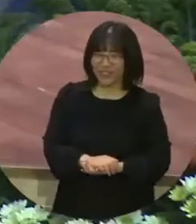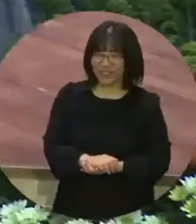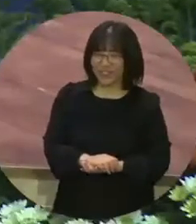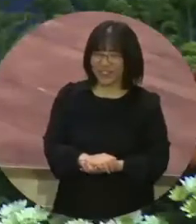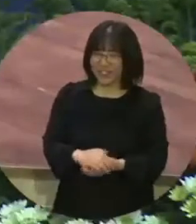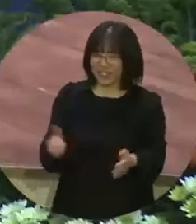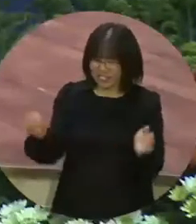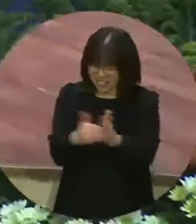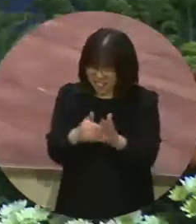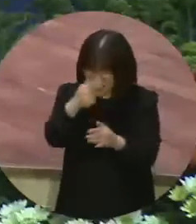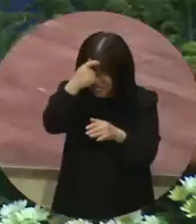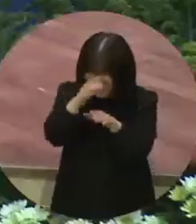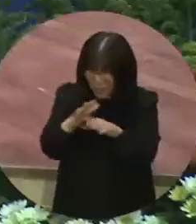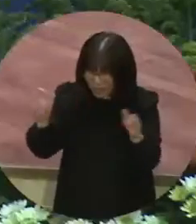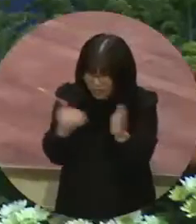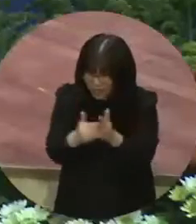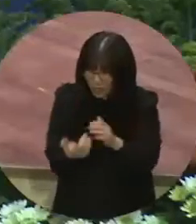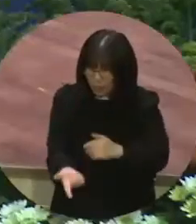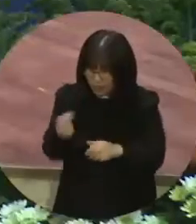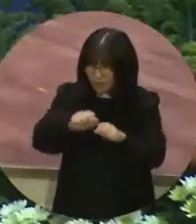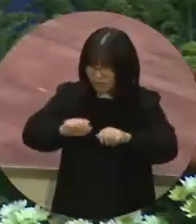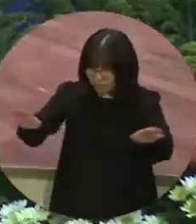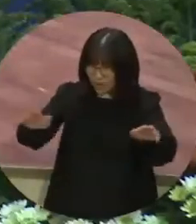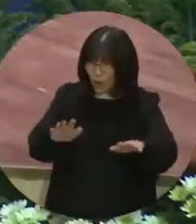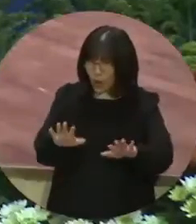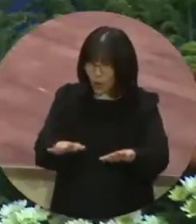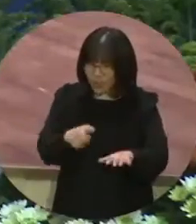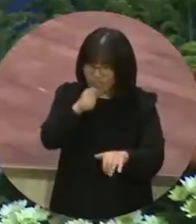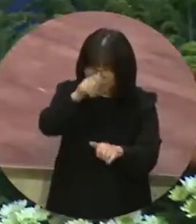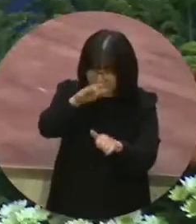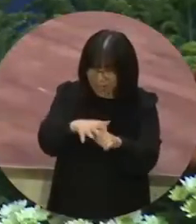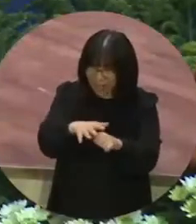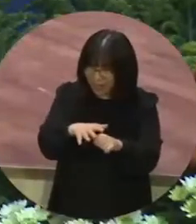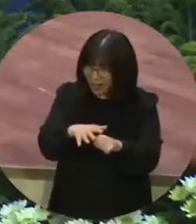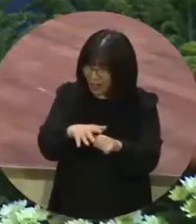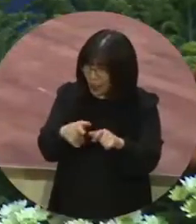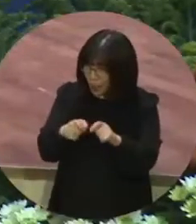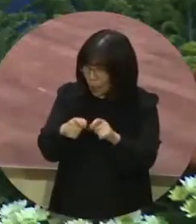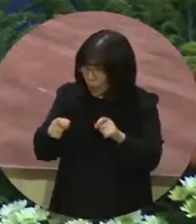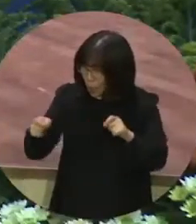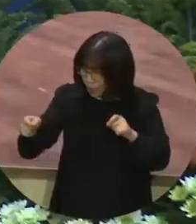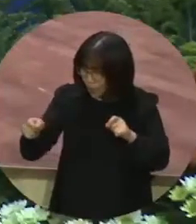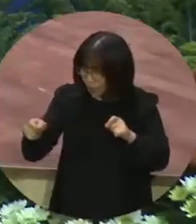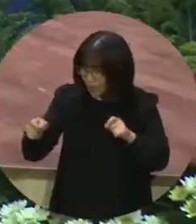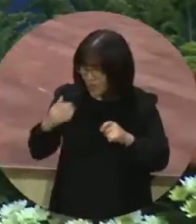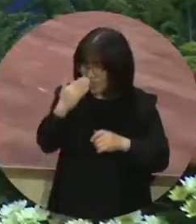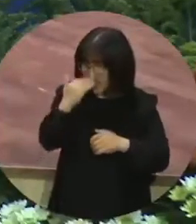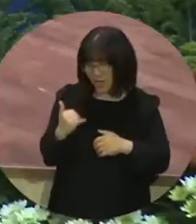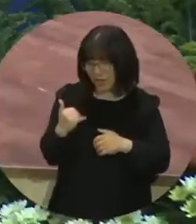끝내야 빨리 가니까 오늘 지금 새 가족들 지금 세례인자 받고 앉았는데 오래 있으면 뭐 다시 안 온다고.